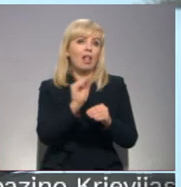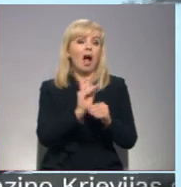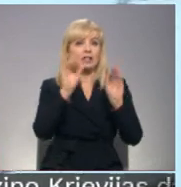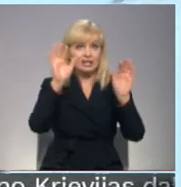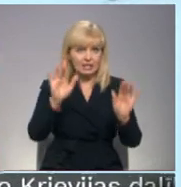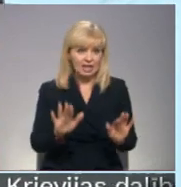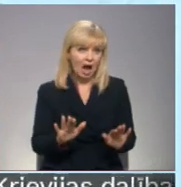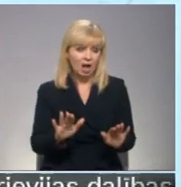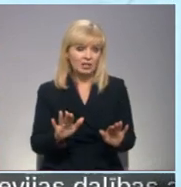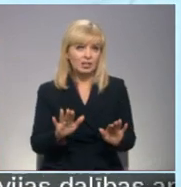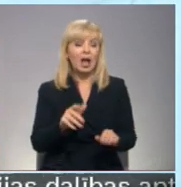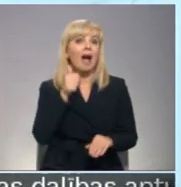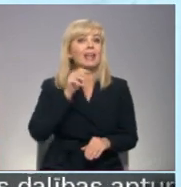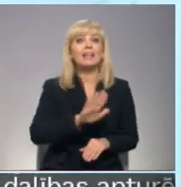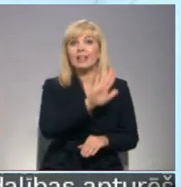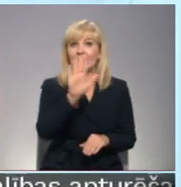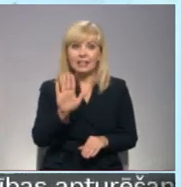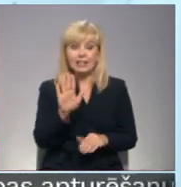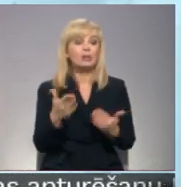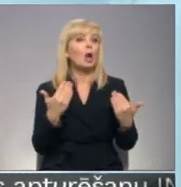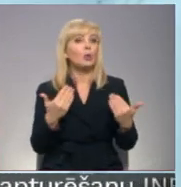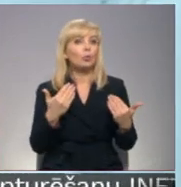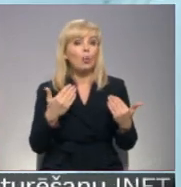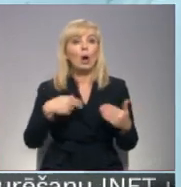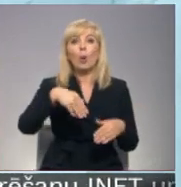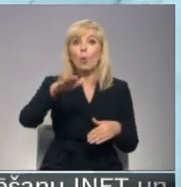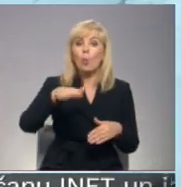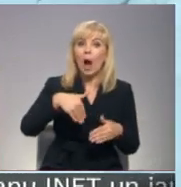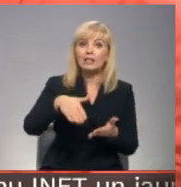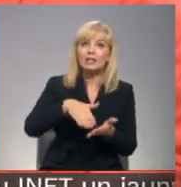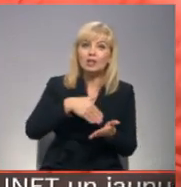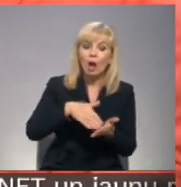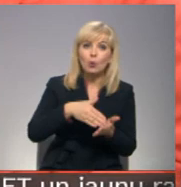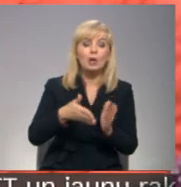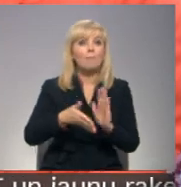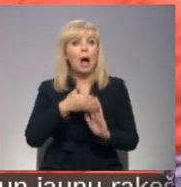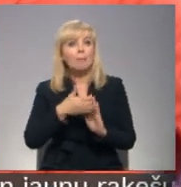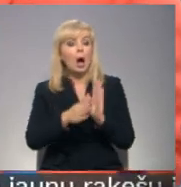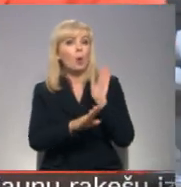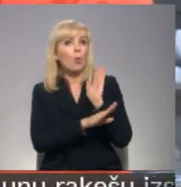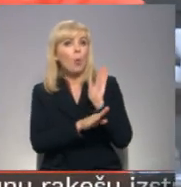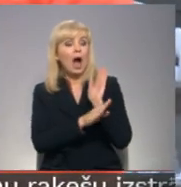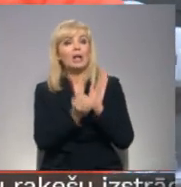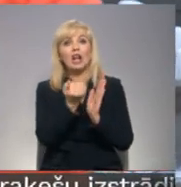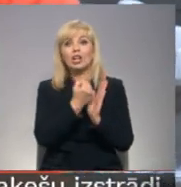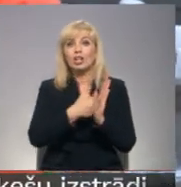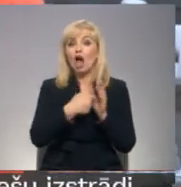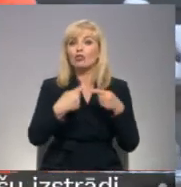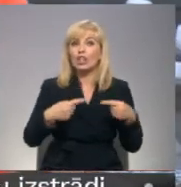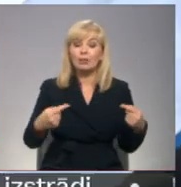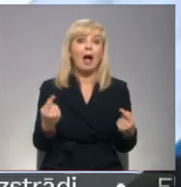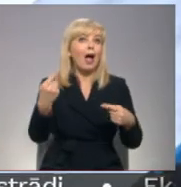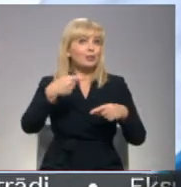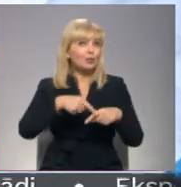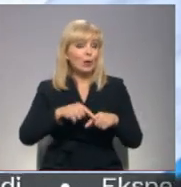tad viņš vienkārši aizpildās. Bet... Ikdienā viņam rokās ots un krāsas, māla vai kogriešanas instruments, bet šoreiz gan